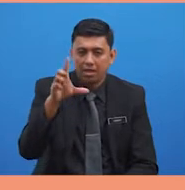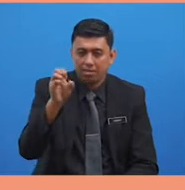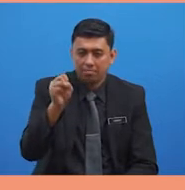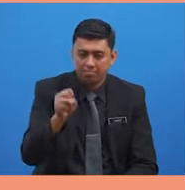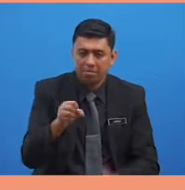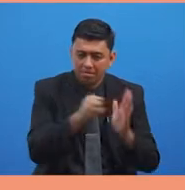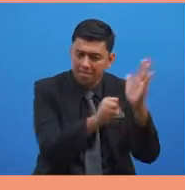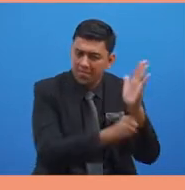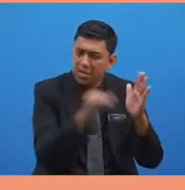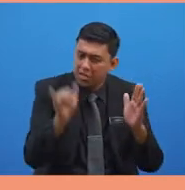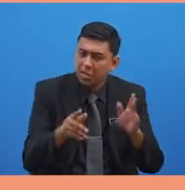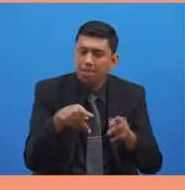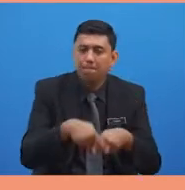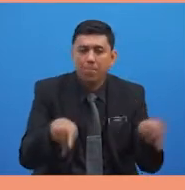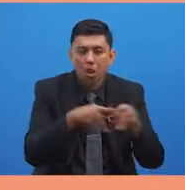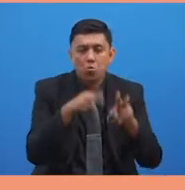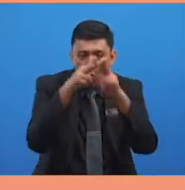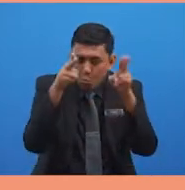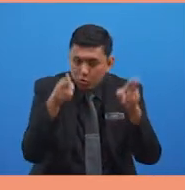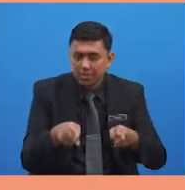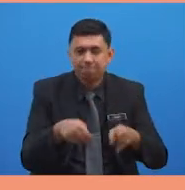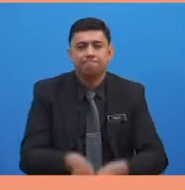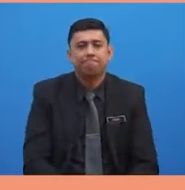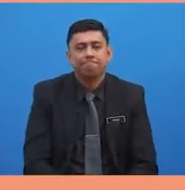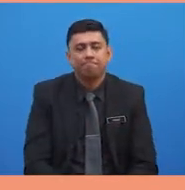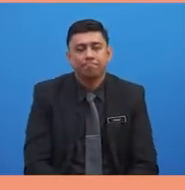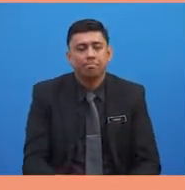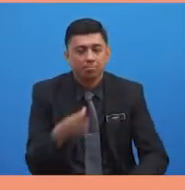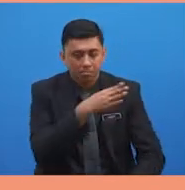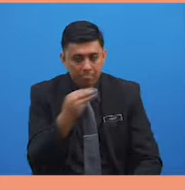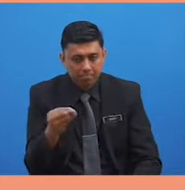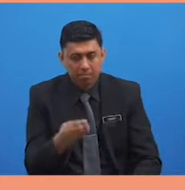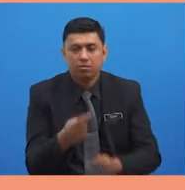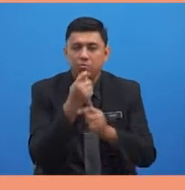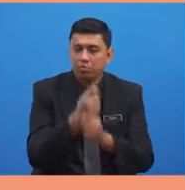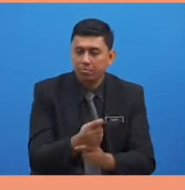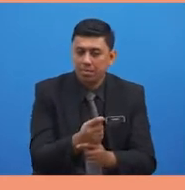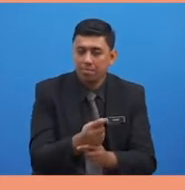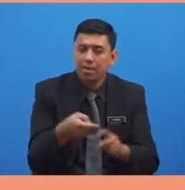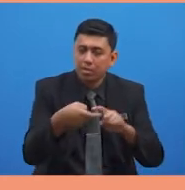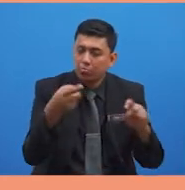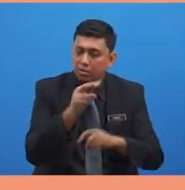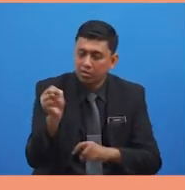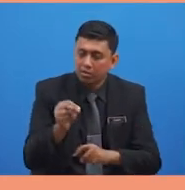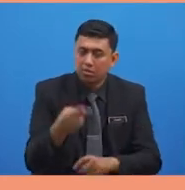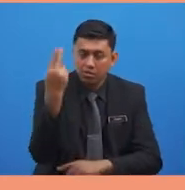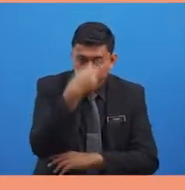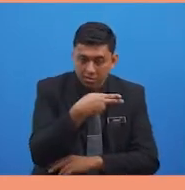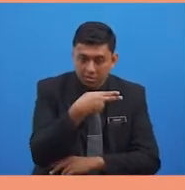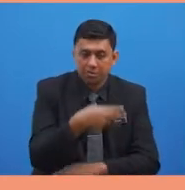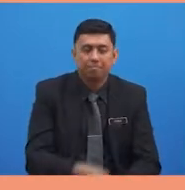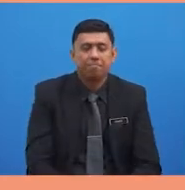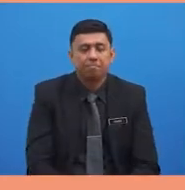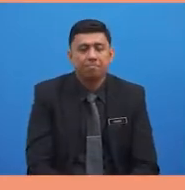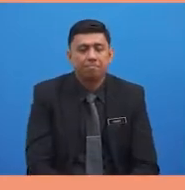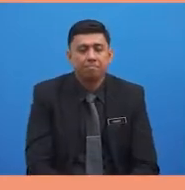pernyataan syarat yang perlu diuji dan penetapan keputusan terhadap